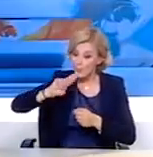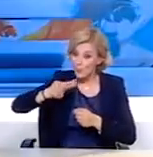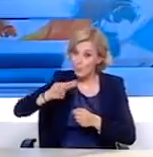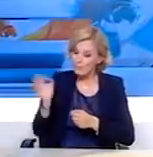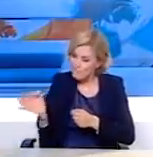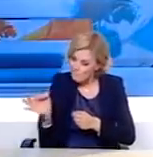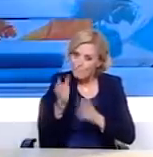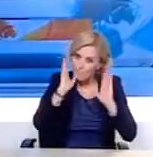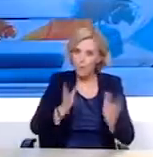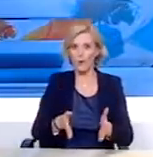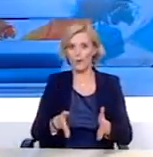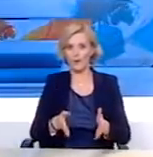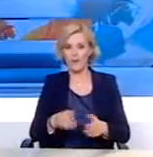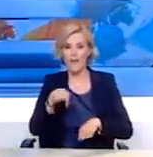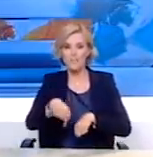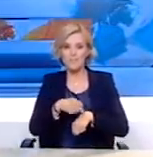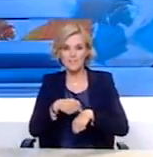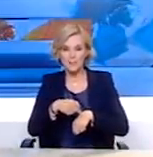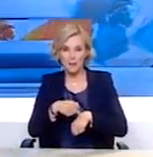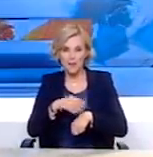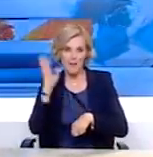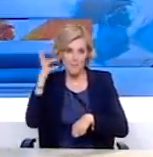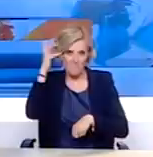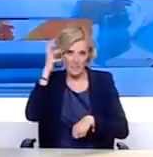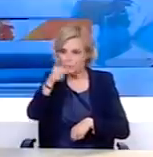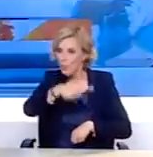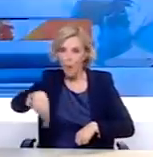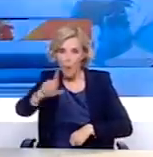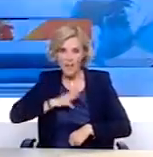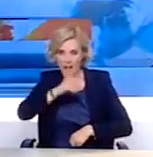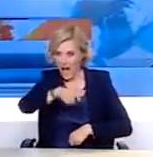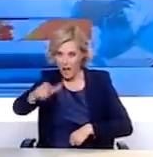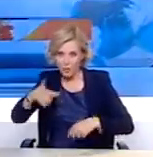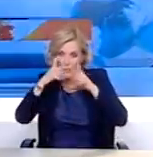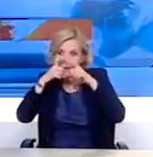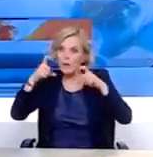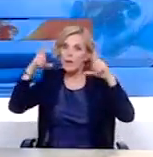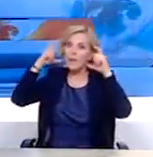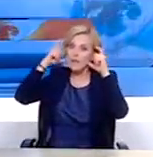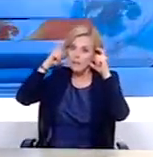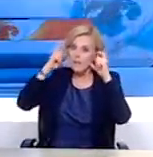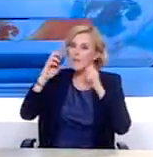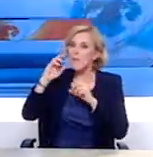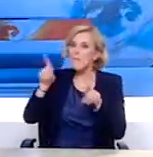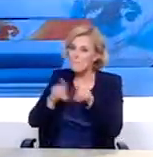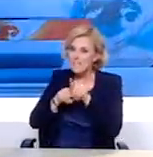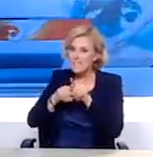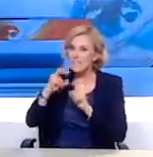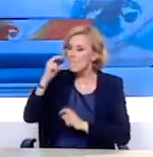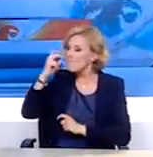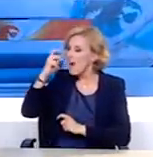να καταλάβετε, μια τέτοια μάσκα, ας πούμε, στο γενικό κοινό, θα ήταν λάθος να χρησιμοποιείτε. Άσε που πρέπει να τη φυλάς για τους επαγγελματίες υγείας.